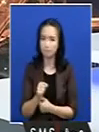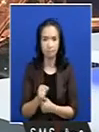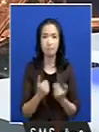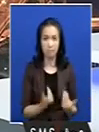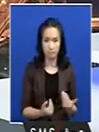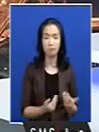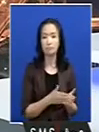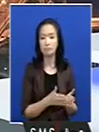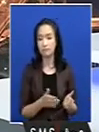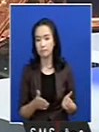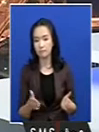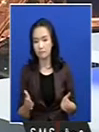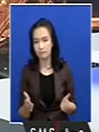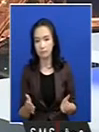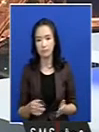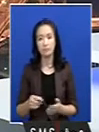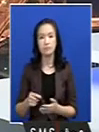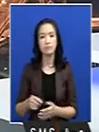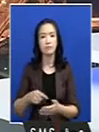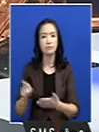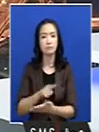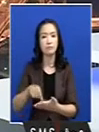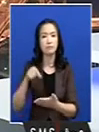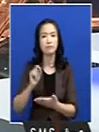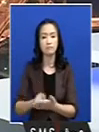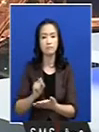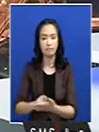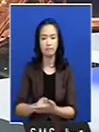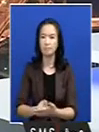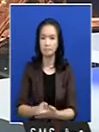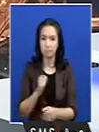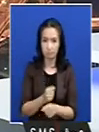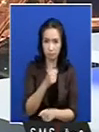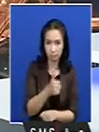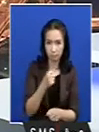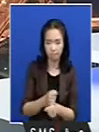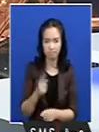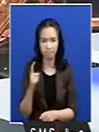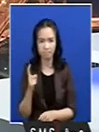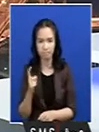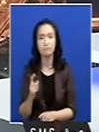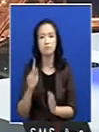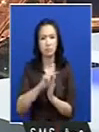จนถึงการจัดการลงประชามตินะครับว่ามีส่วนใดบ้างทำได้ไม่ได้เพราะว่ามีกฎหมายตัวนี้รองรับแล้วครับ